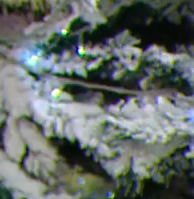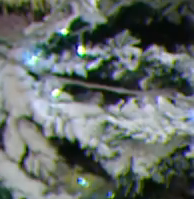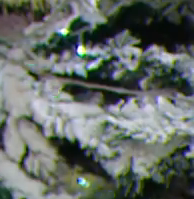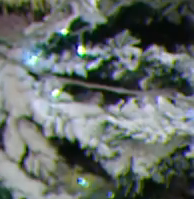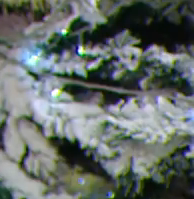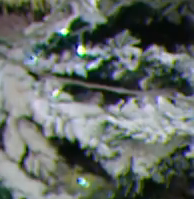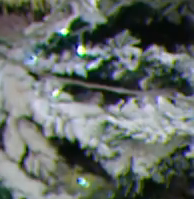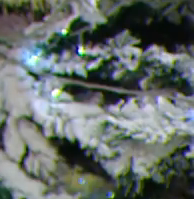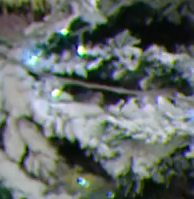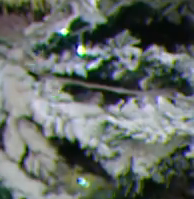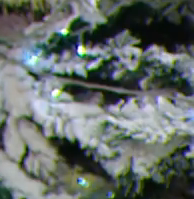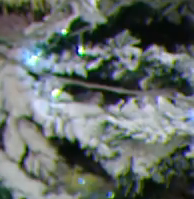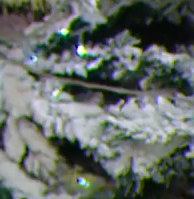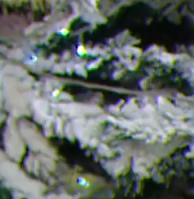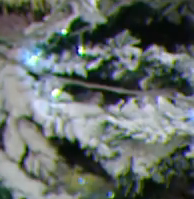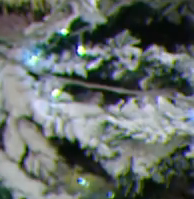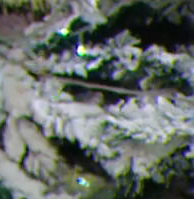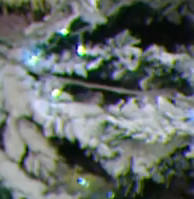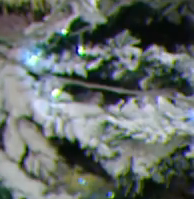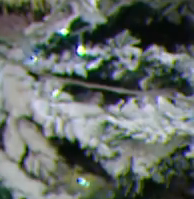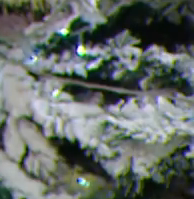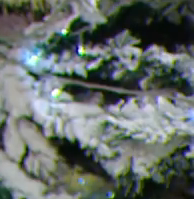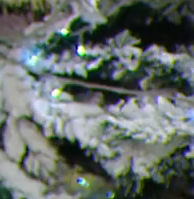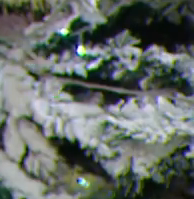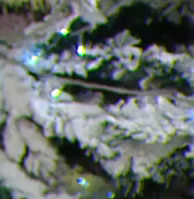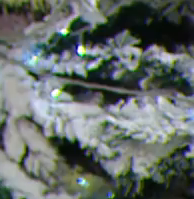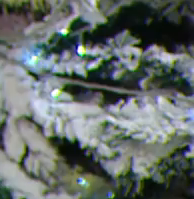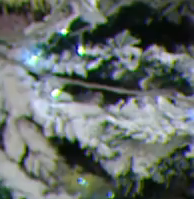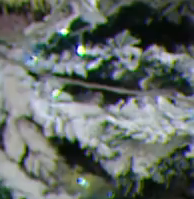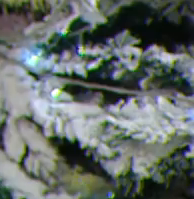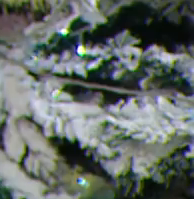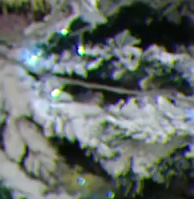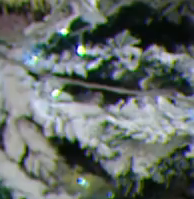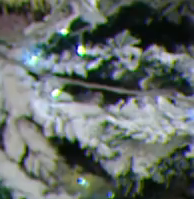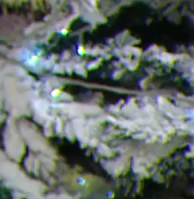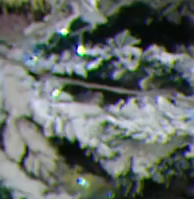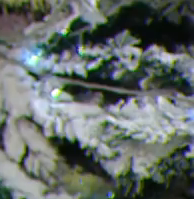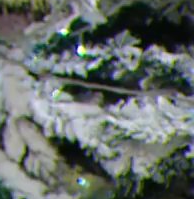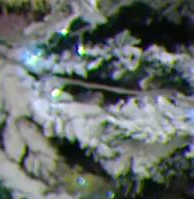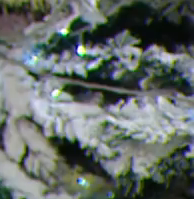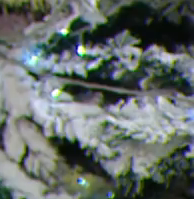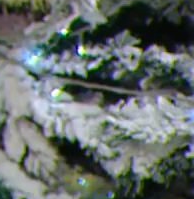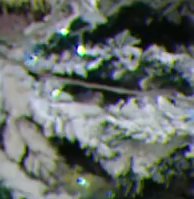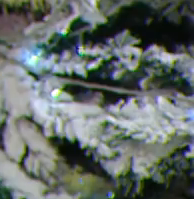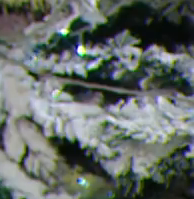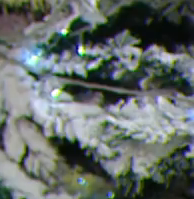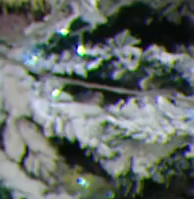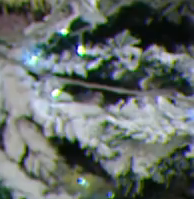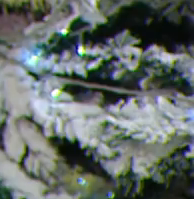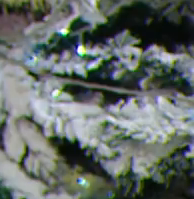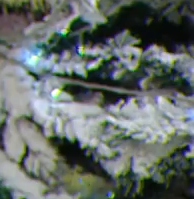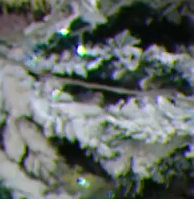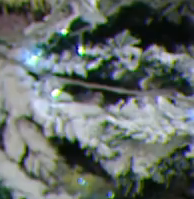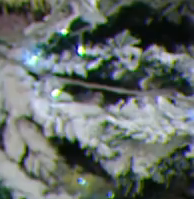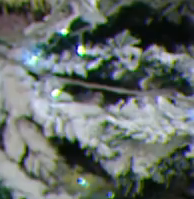დილამშვიდობისა, ეს პირველი არხია, თქვენ უყურებთ გადაცემას პირადი ექიმი მარი მალაზონია. ჩვენ ყოველდღე საუბრობთ ადამიანზე,